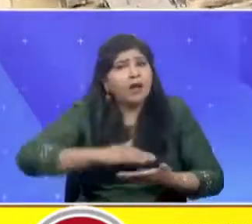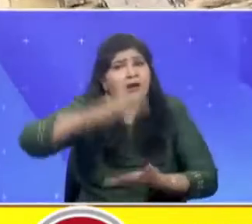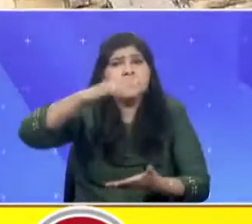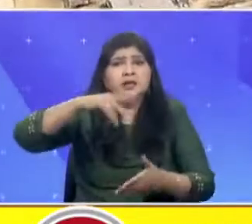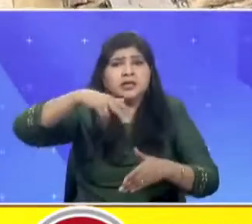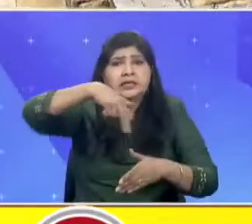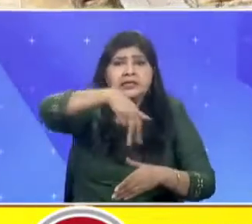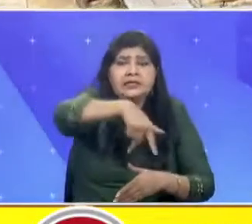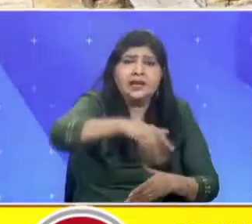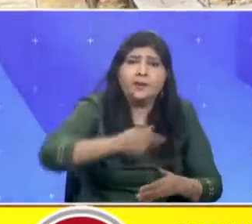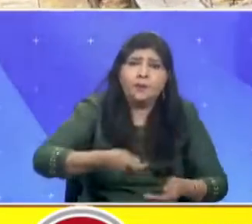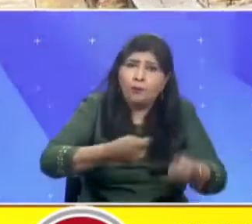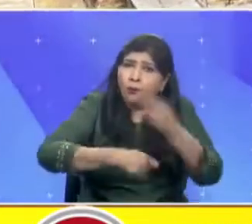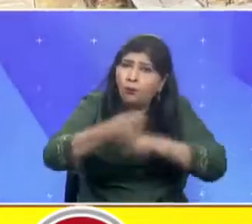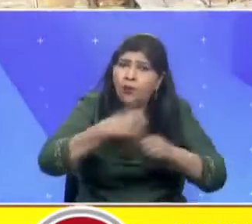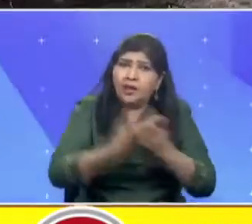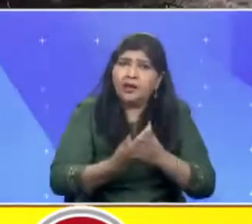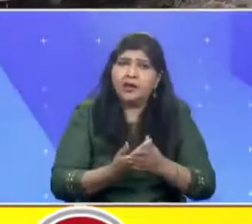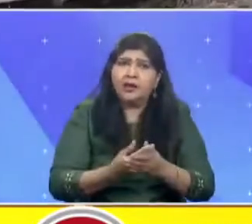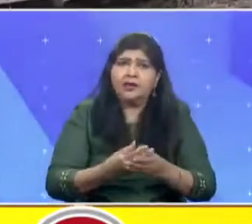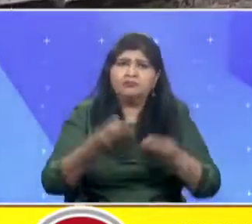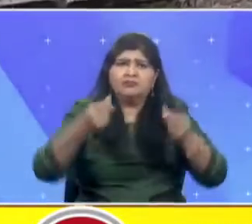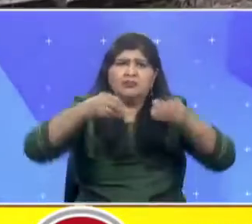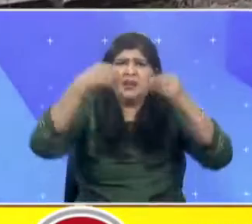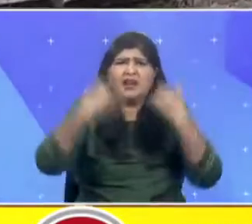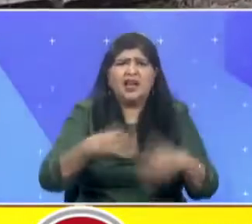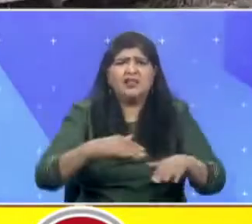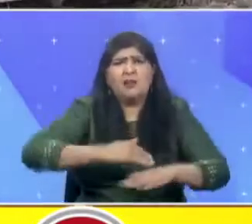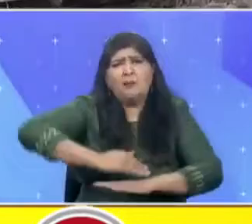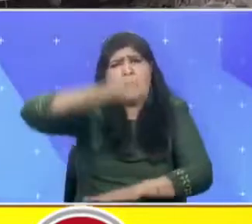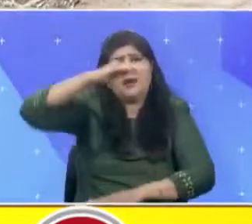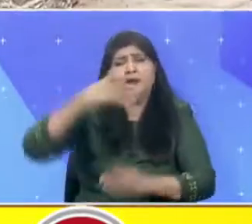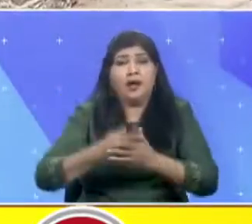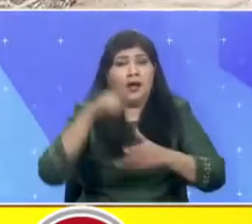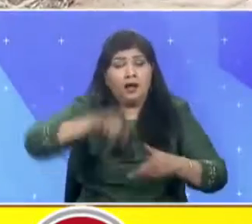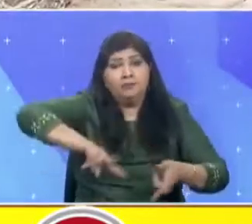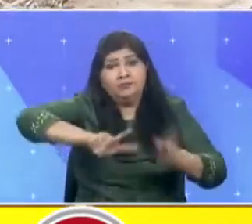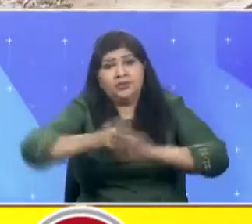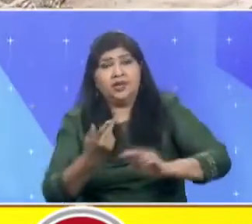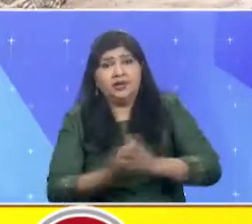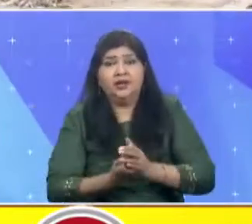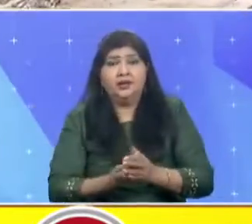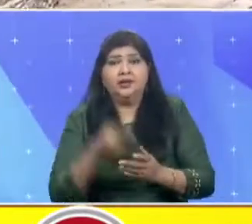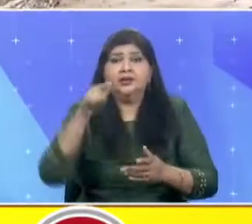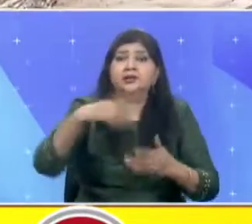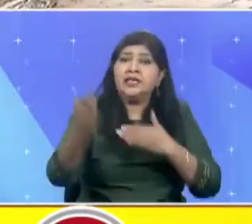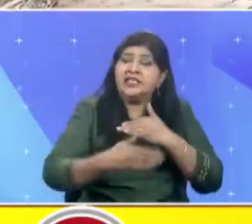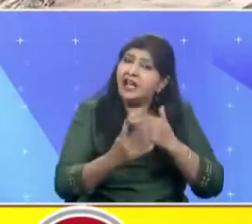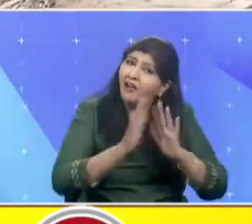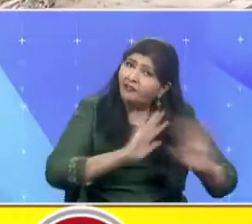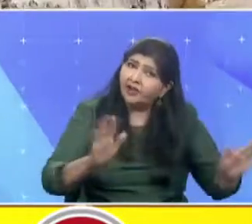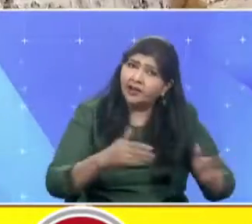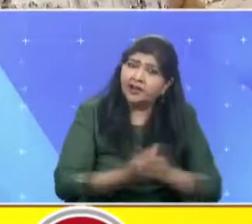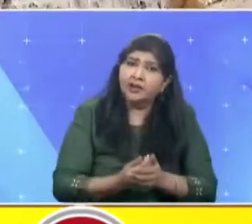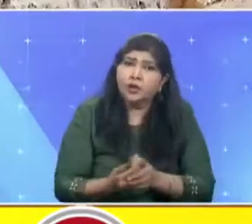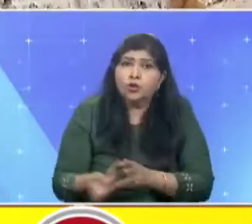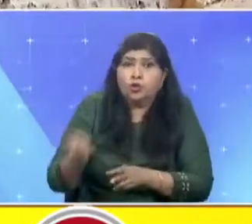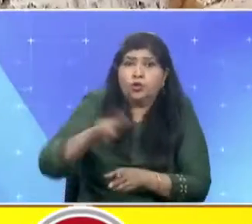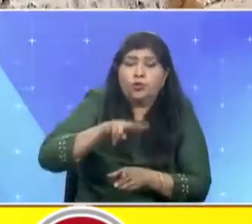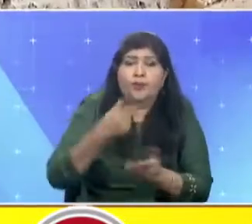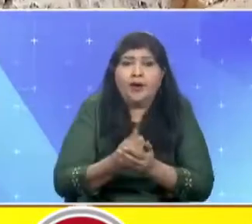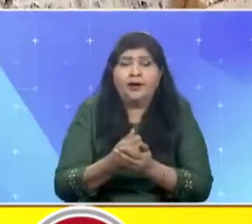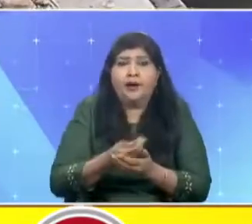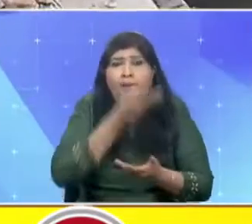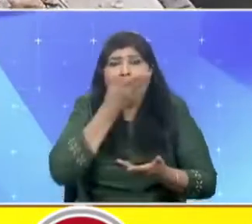वेल मिट्टी और कचरे से ढंक गया था, लेकिन अब वहां इस स्टेप वेल को पुनर्जीवित करने